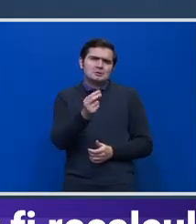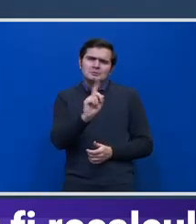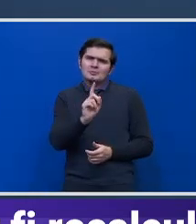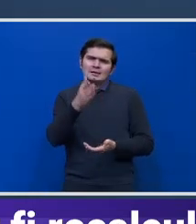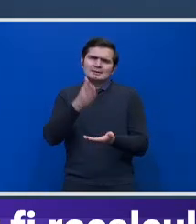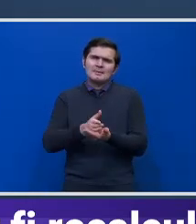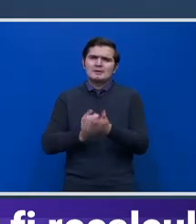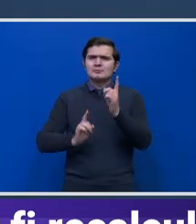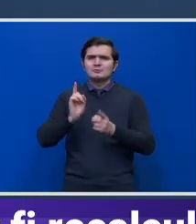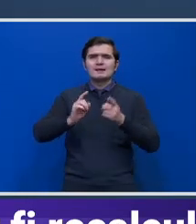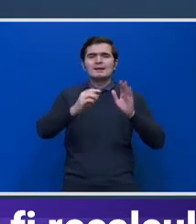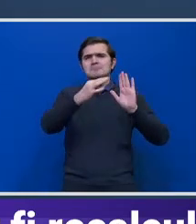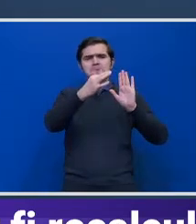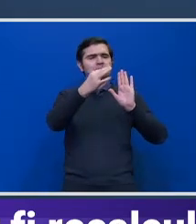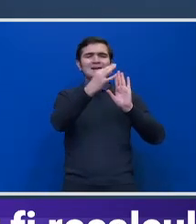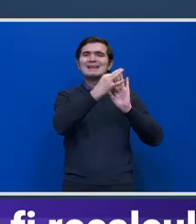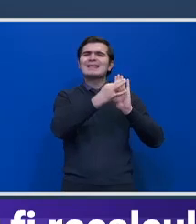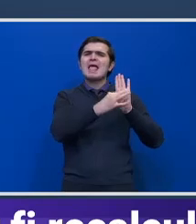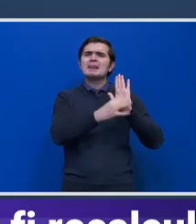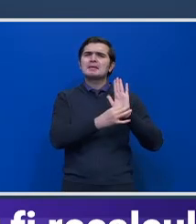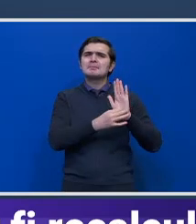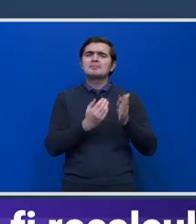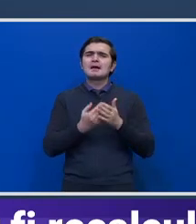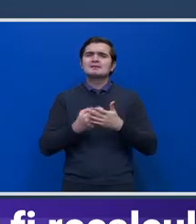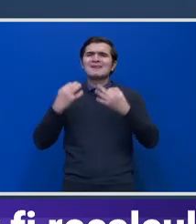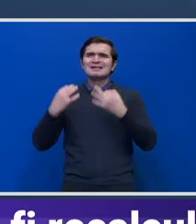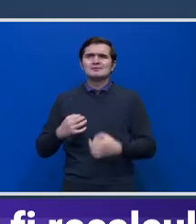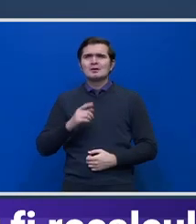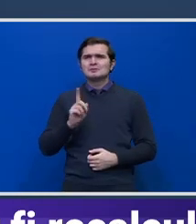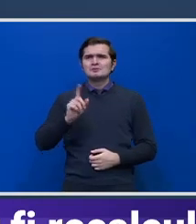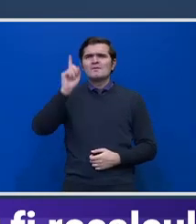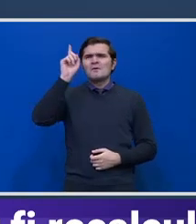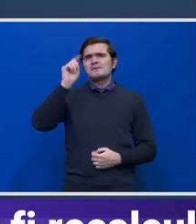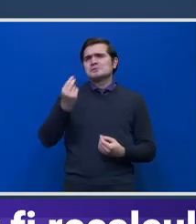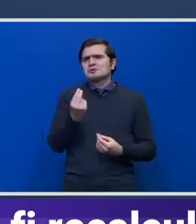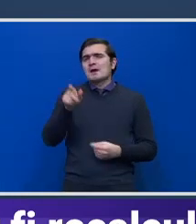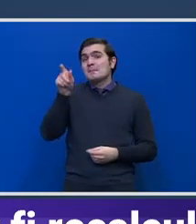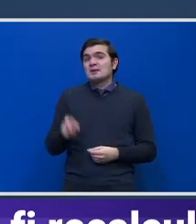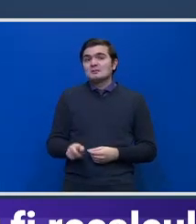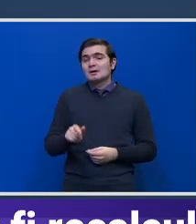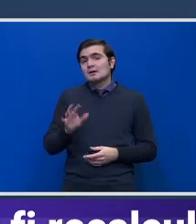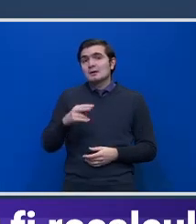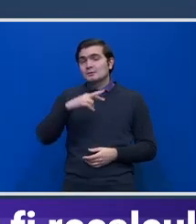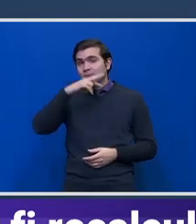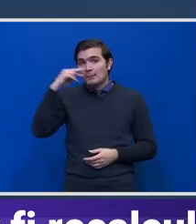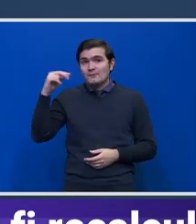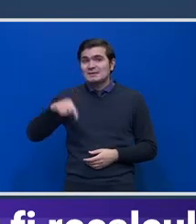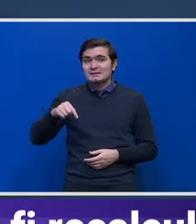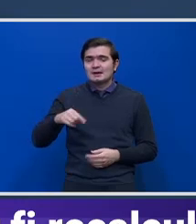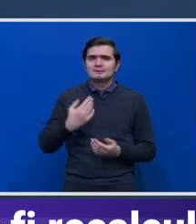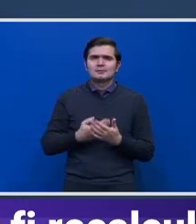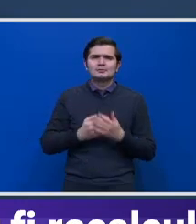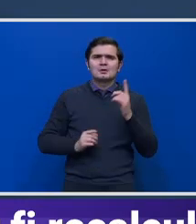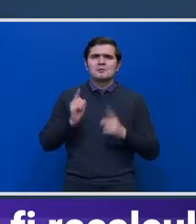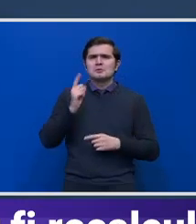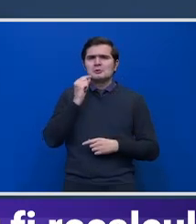niște criterii astfel încât să vă asigurați că nu vor fi persoane care vor profita de această reglementare? Practic, sunt oameni care, deși